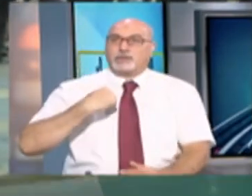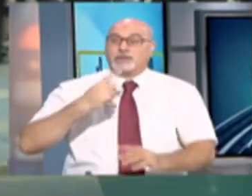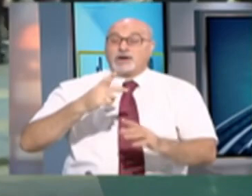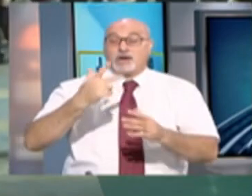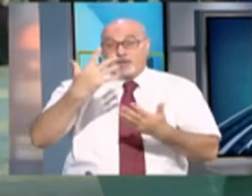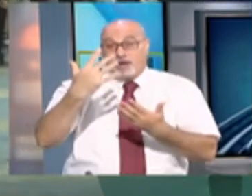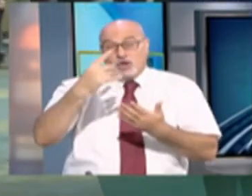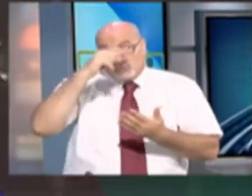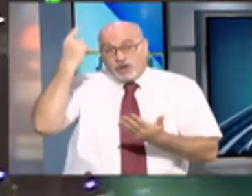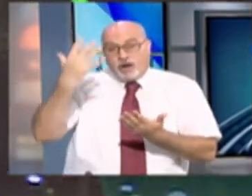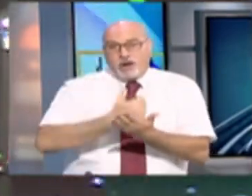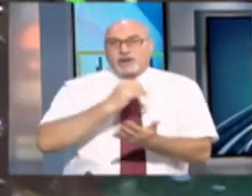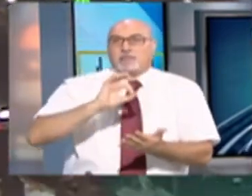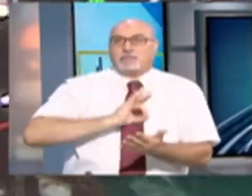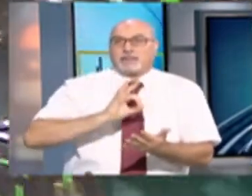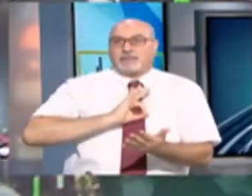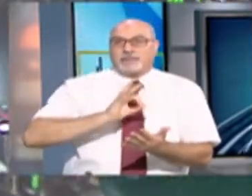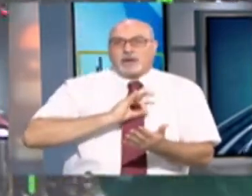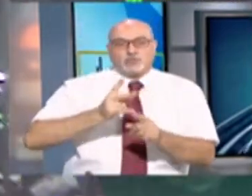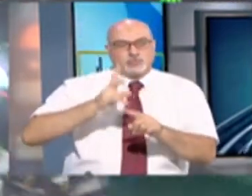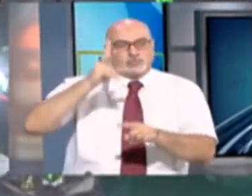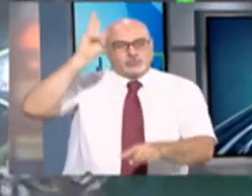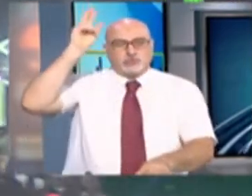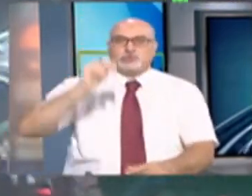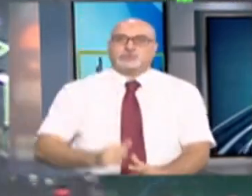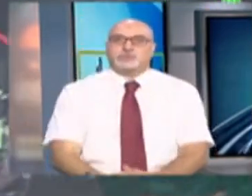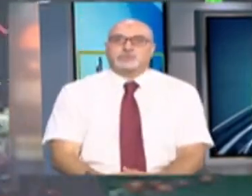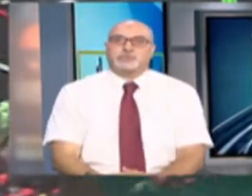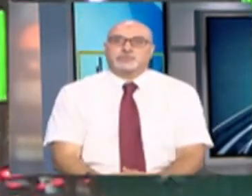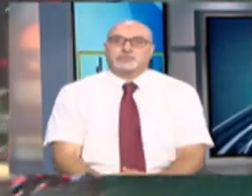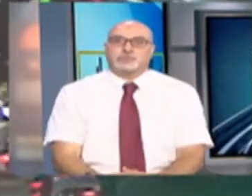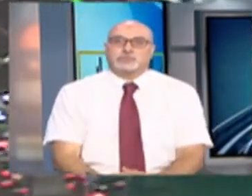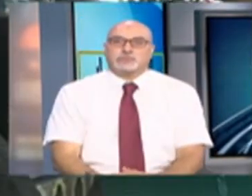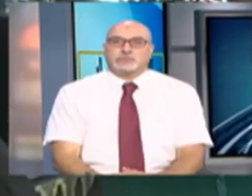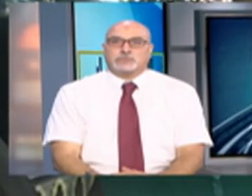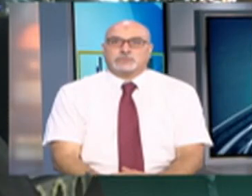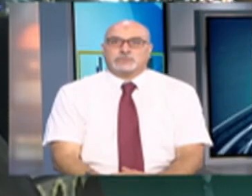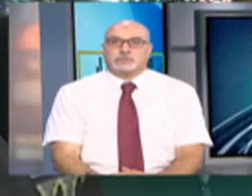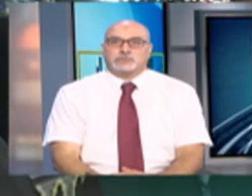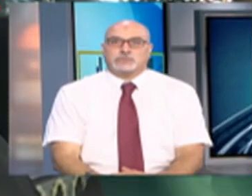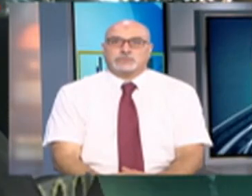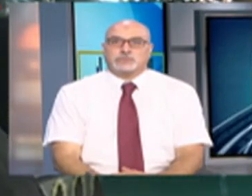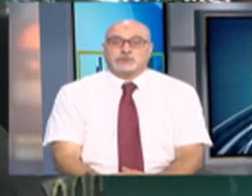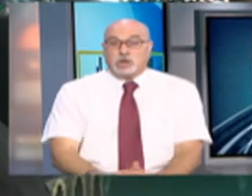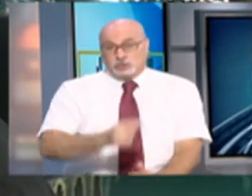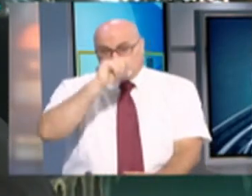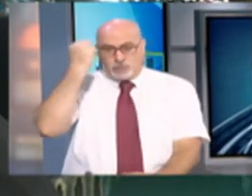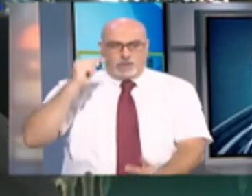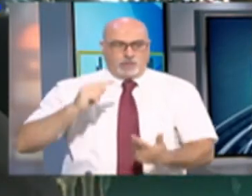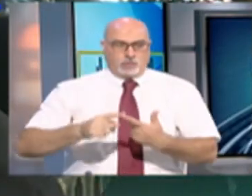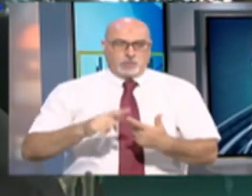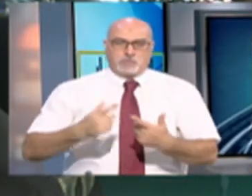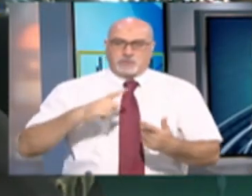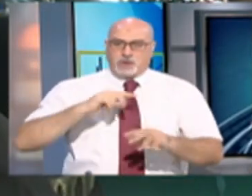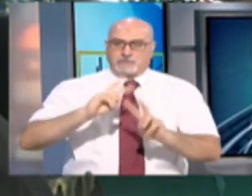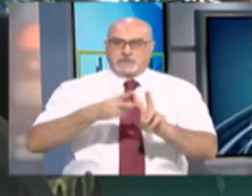ميداي للجزائريين. ان شاء الله تكون بوابه تاع النجاح، جزائر جديده، وان شاء الله ضيافنا مرحبا بهم عندنا في